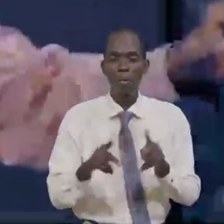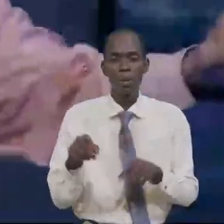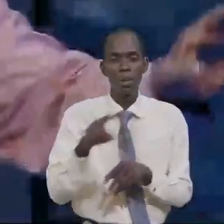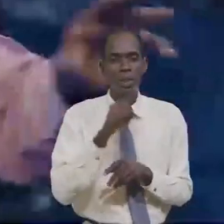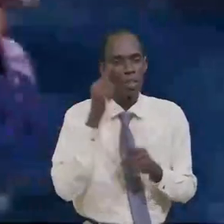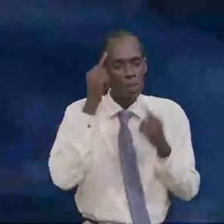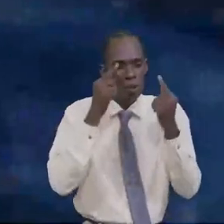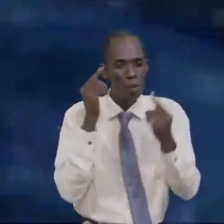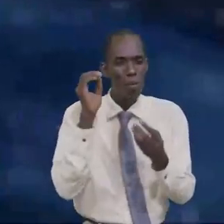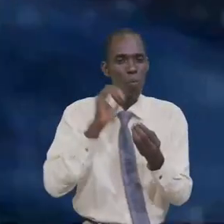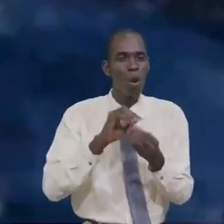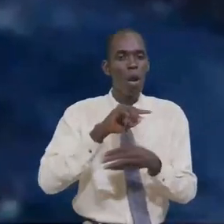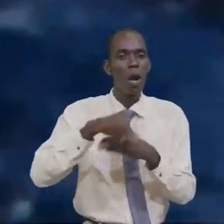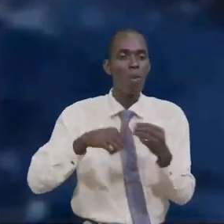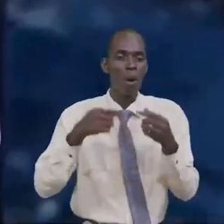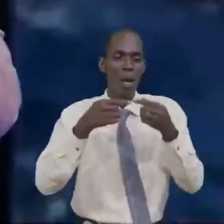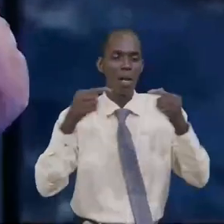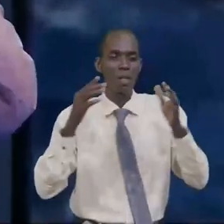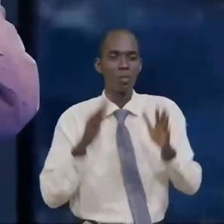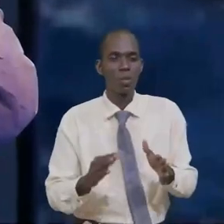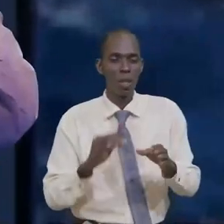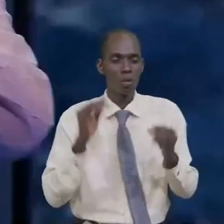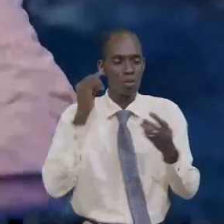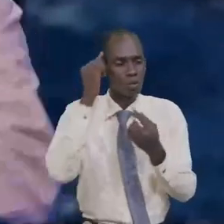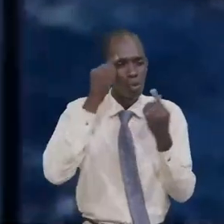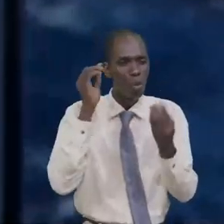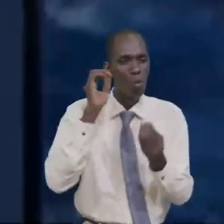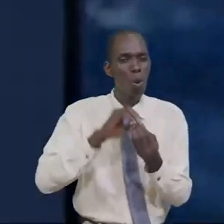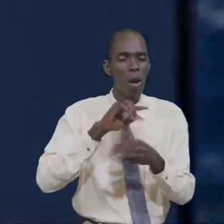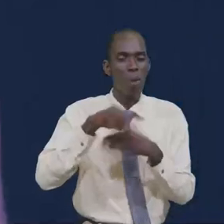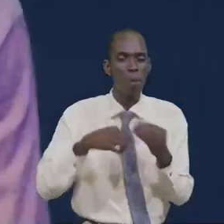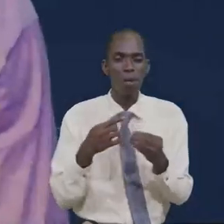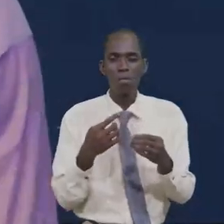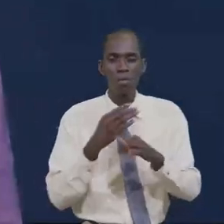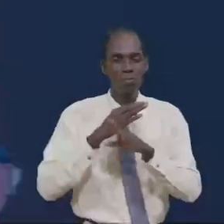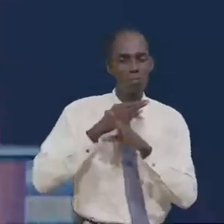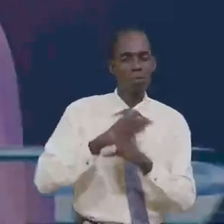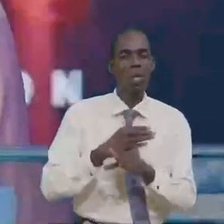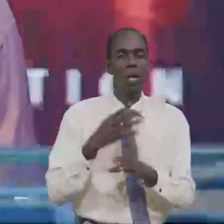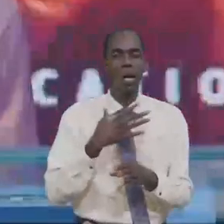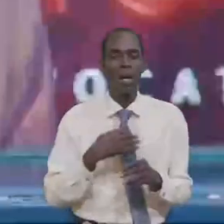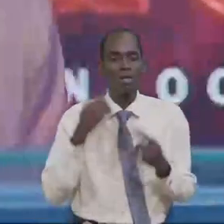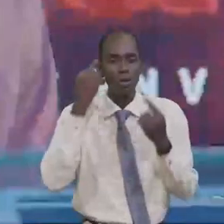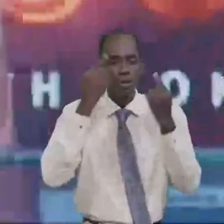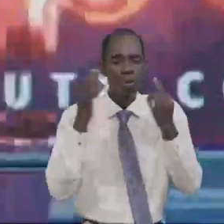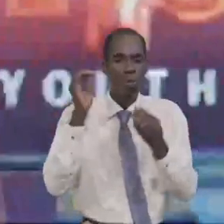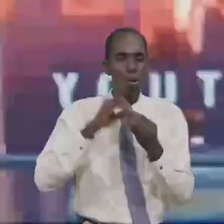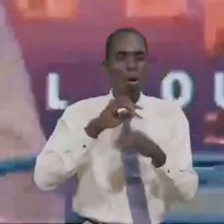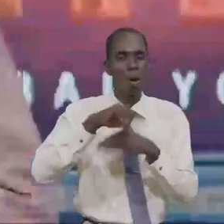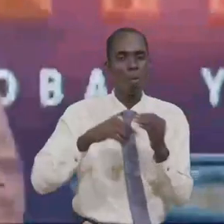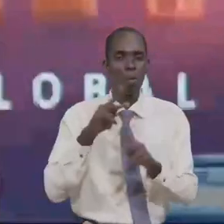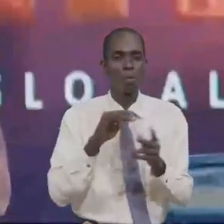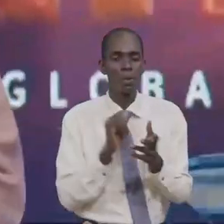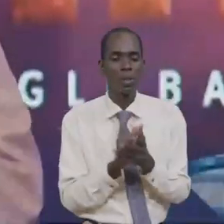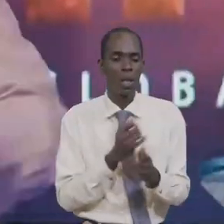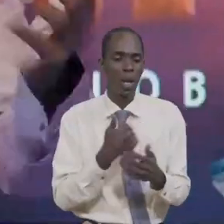ils pensent plus obstacles il médite plus sur cela qui vont le faire du mal sur cela